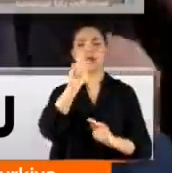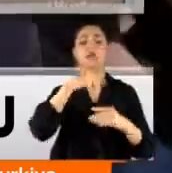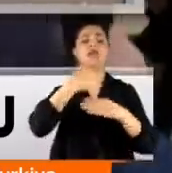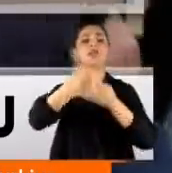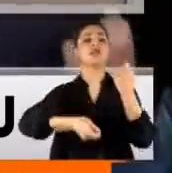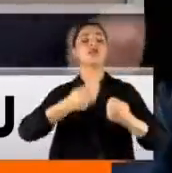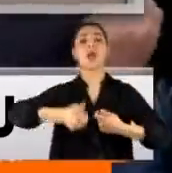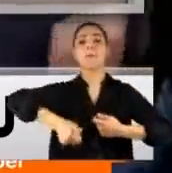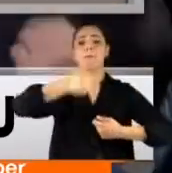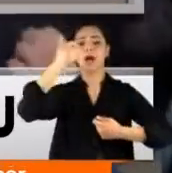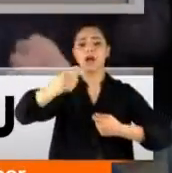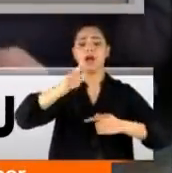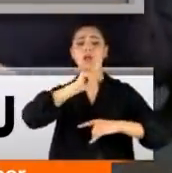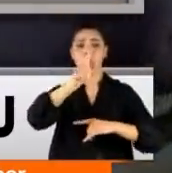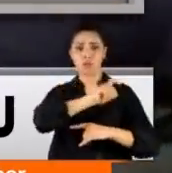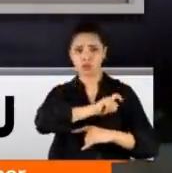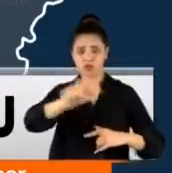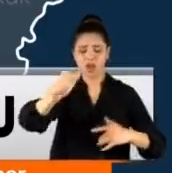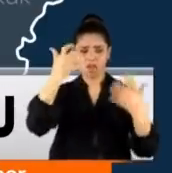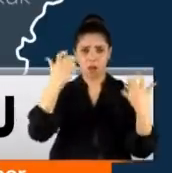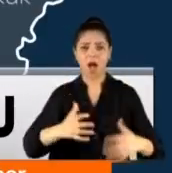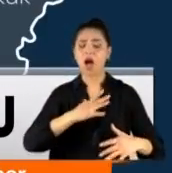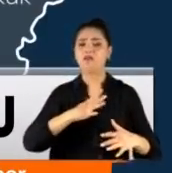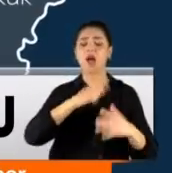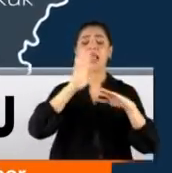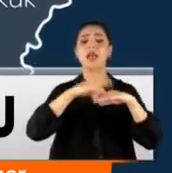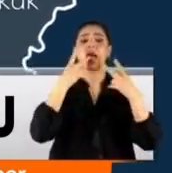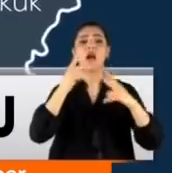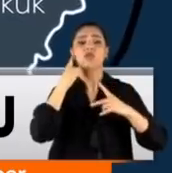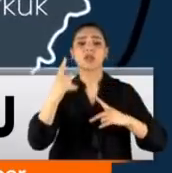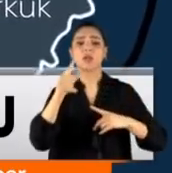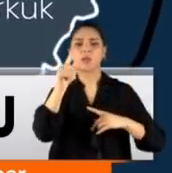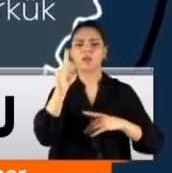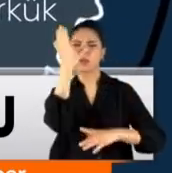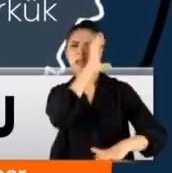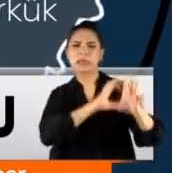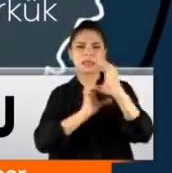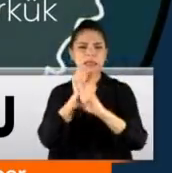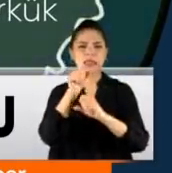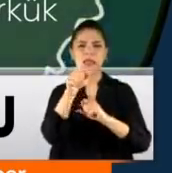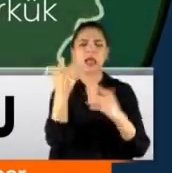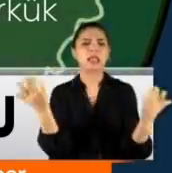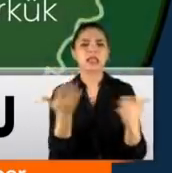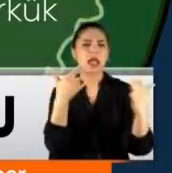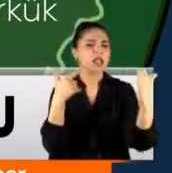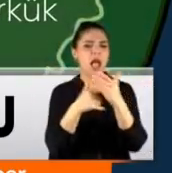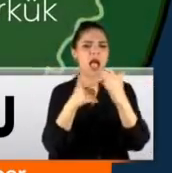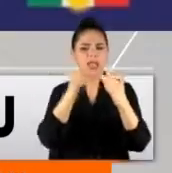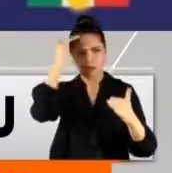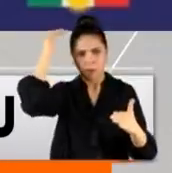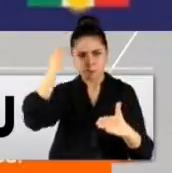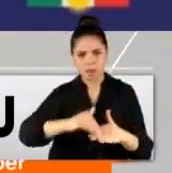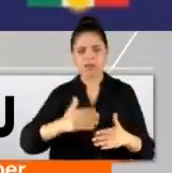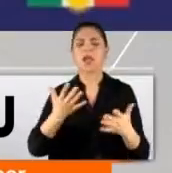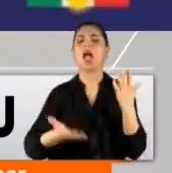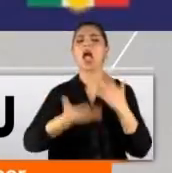Dışişleri Bakanlığı skandala sert tepki gösterdi. Yapılan açıklamada bu tür sinsi emellerin ne şekilde hüsranla sonuçlandığı en